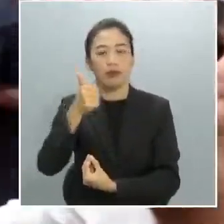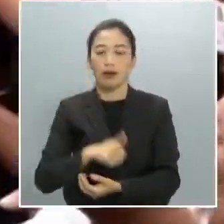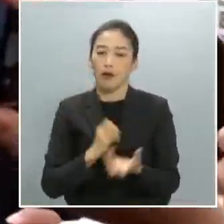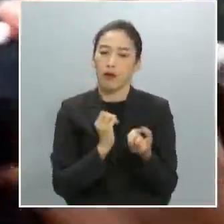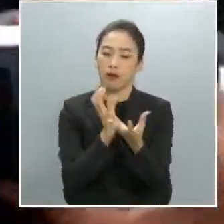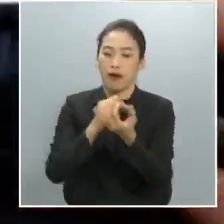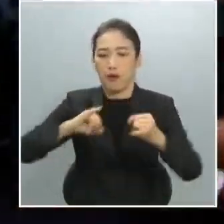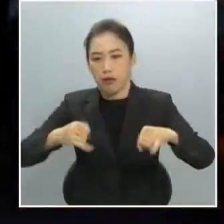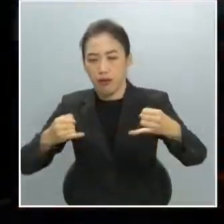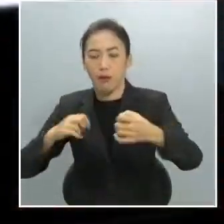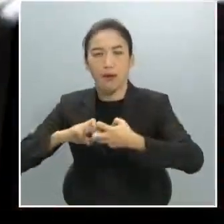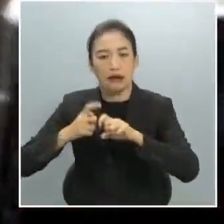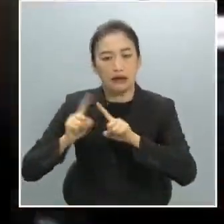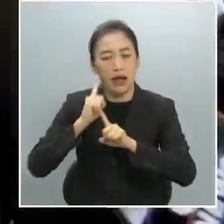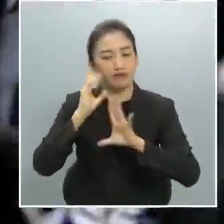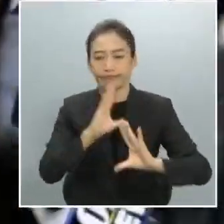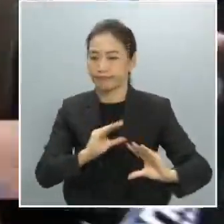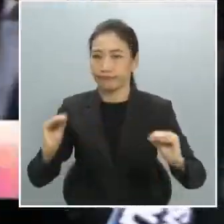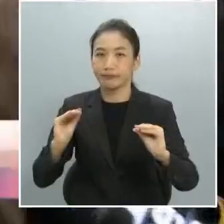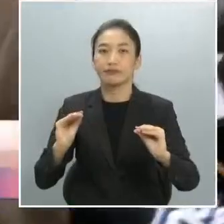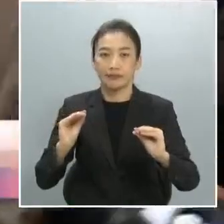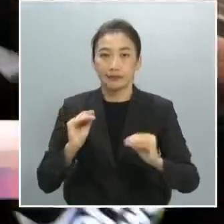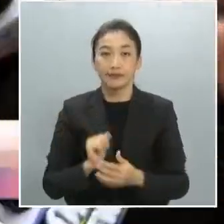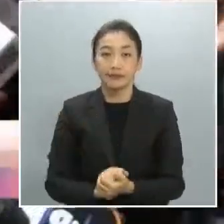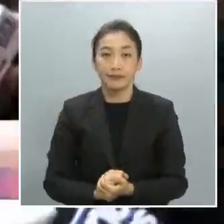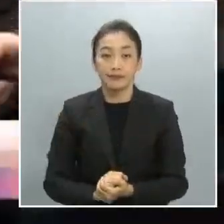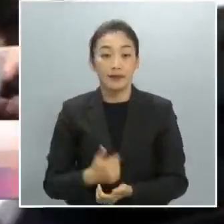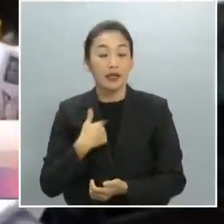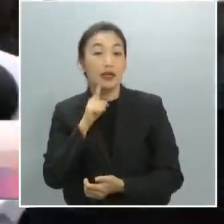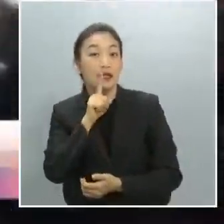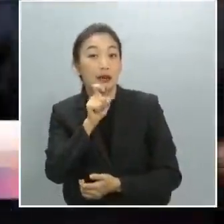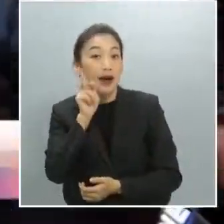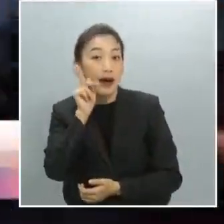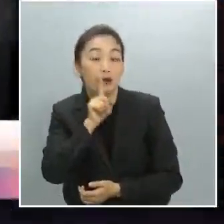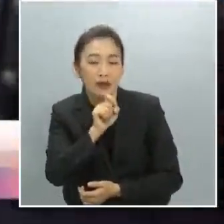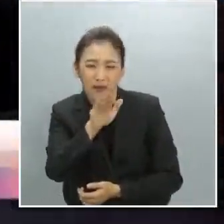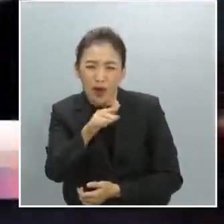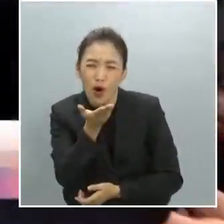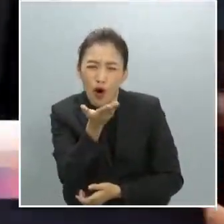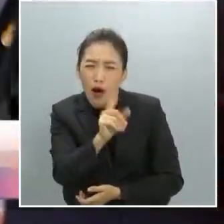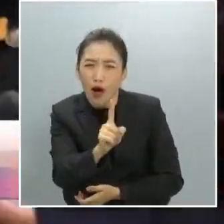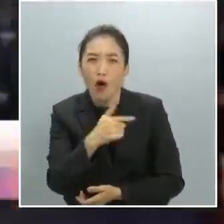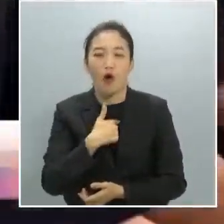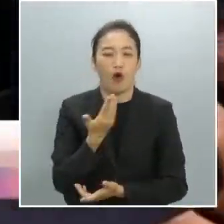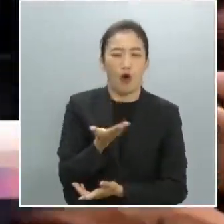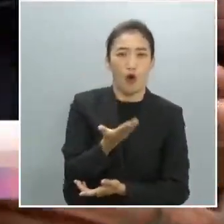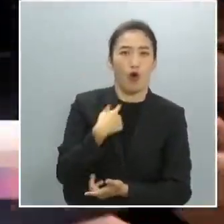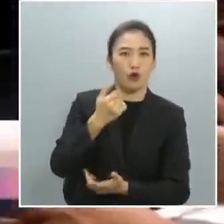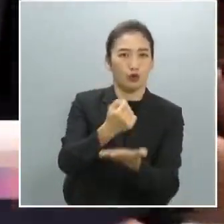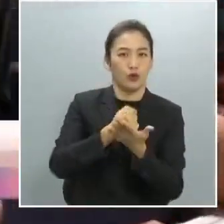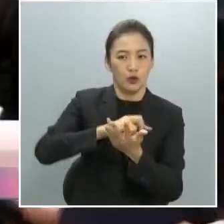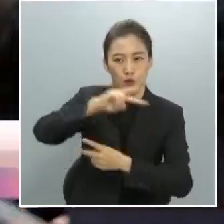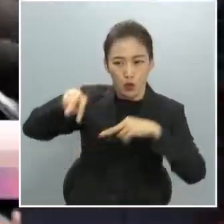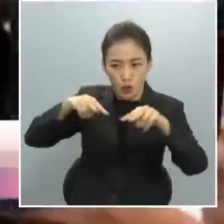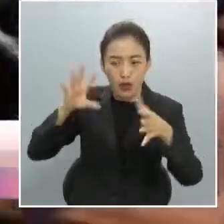ครับ ได้ขอพรอะไรบ้างคะ ให้คุ้มครองปกป้องบ้านเมืองครับให้ปลอดจากทุกเรื่องไม่ว่าจะเป็นภัยเศรษฐกิ